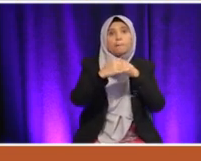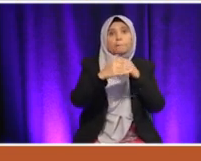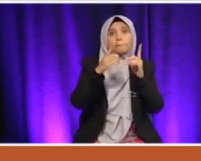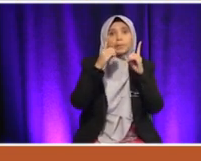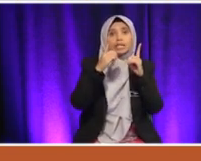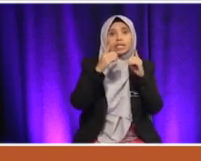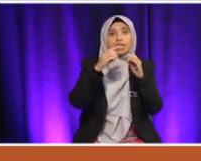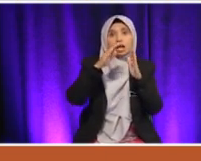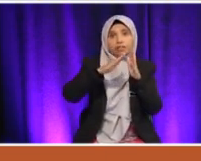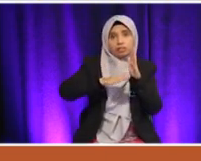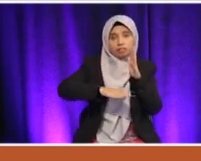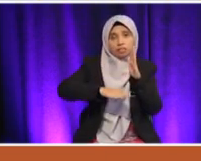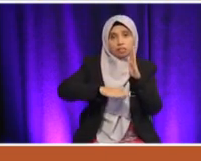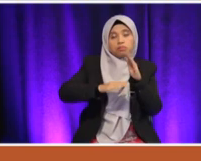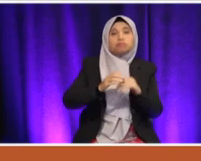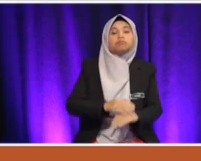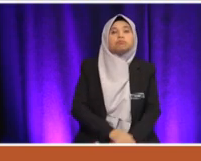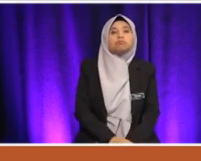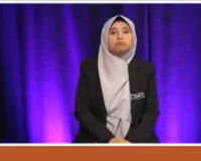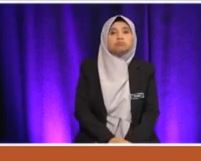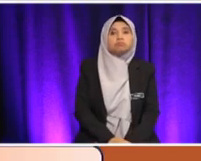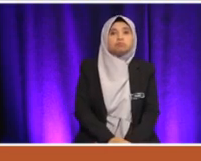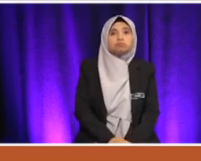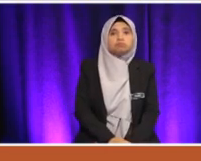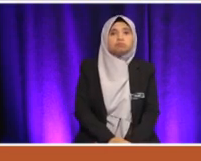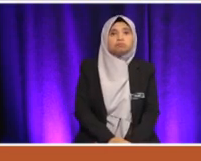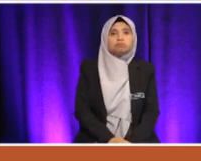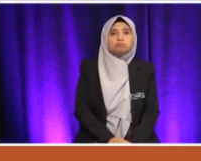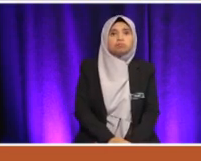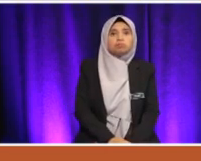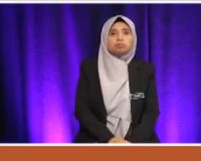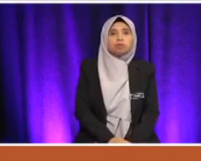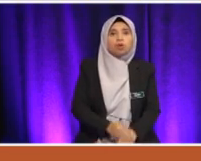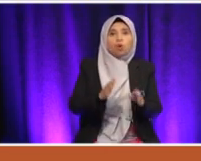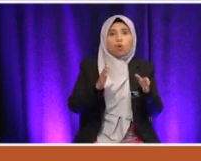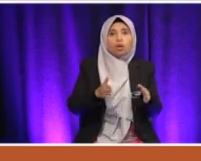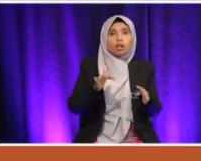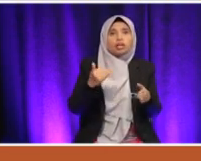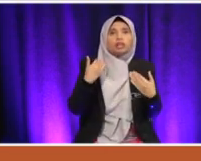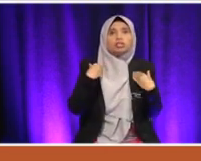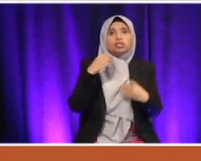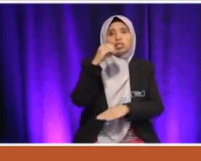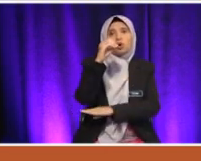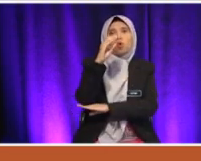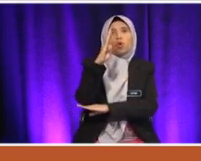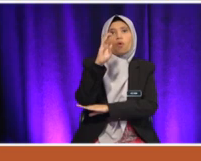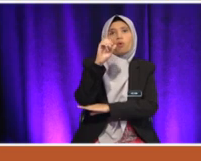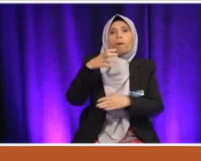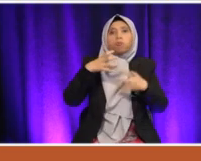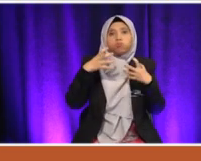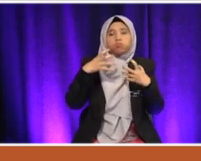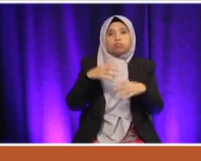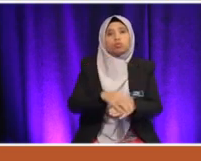itu juga individu yang berisiko mengalami dimensi seterusnya individu yang ada penyakit darah tinggi